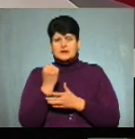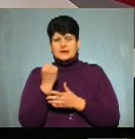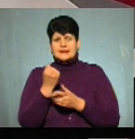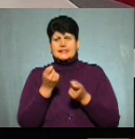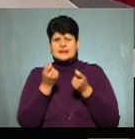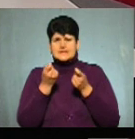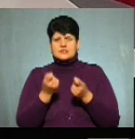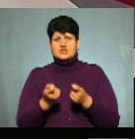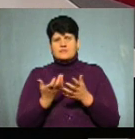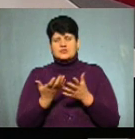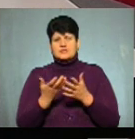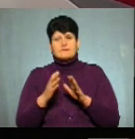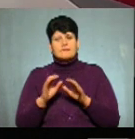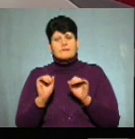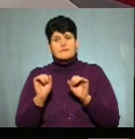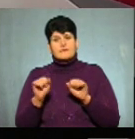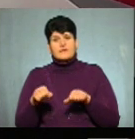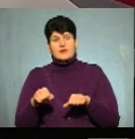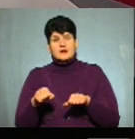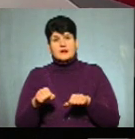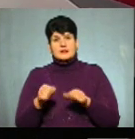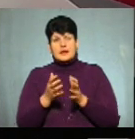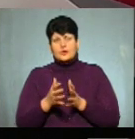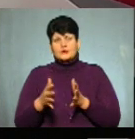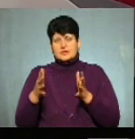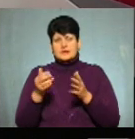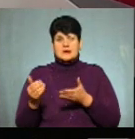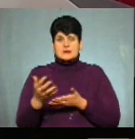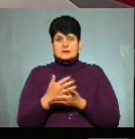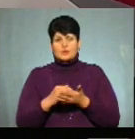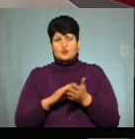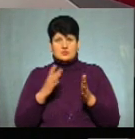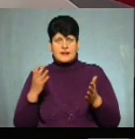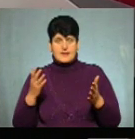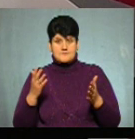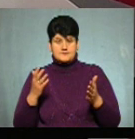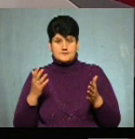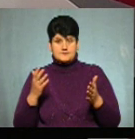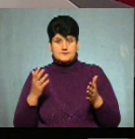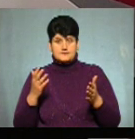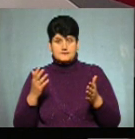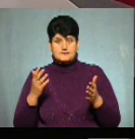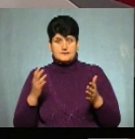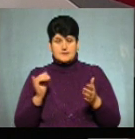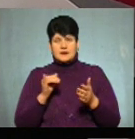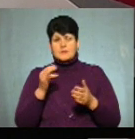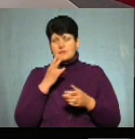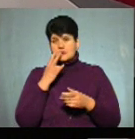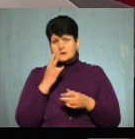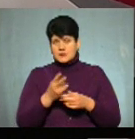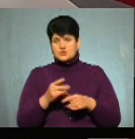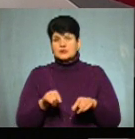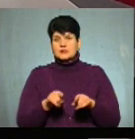найдешевші варіанти контейнерів для збору скла. і передбачити